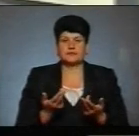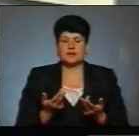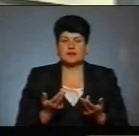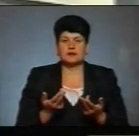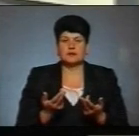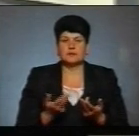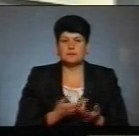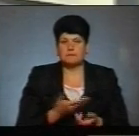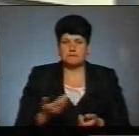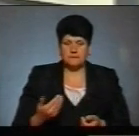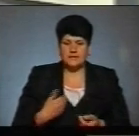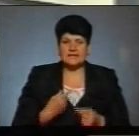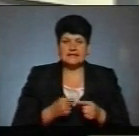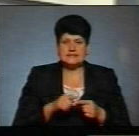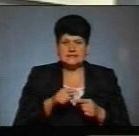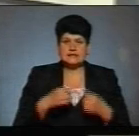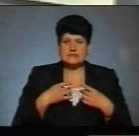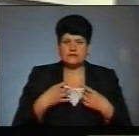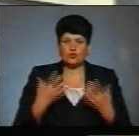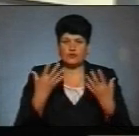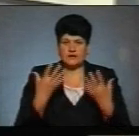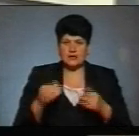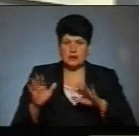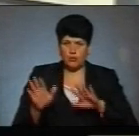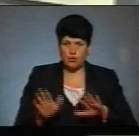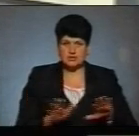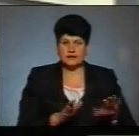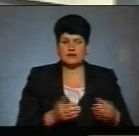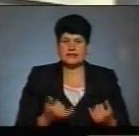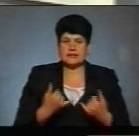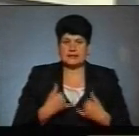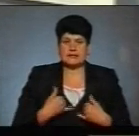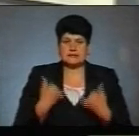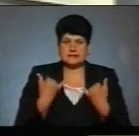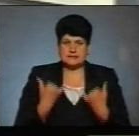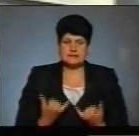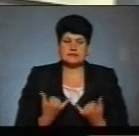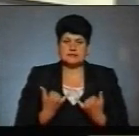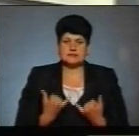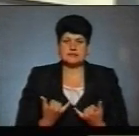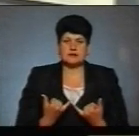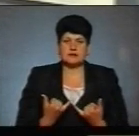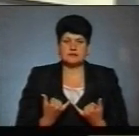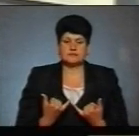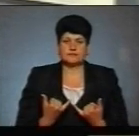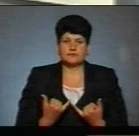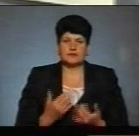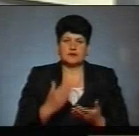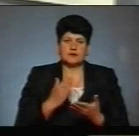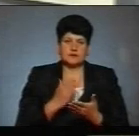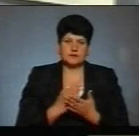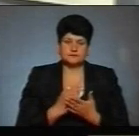ми ті святкові дні, які пройшли, вони для нас зараз, скажімо так, стали